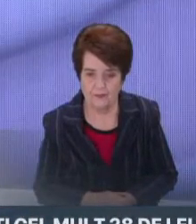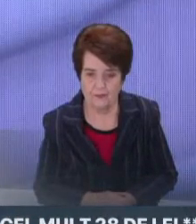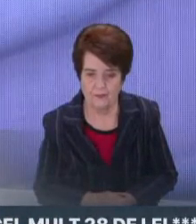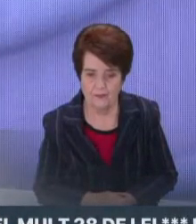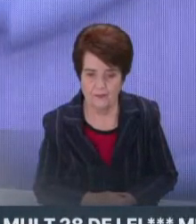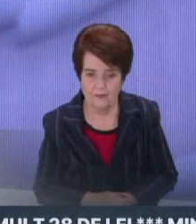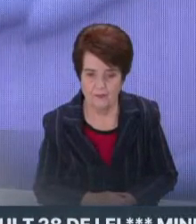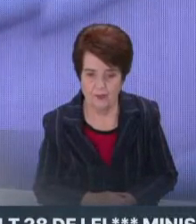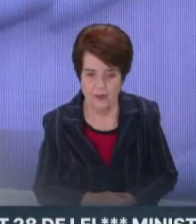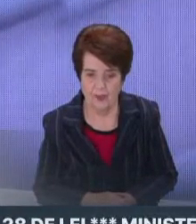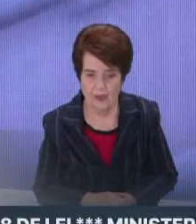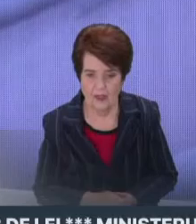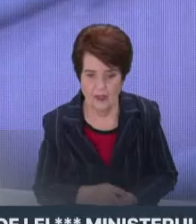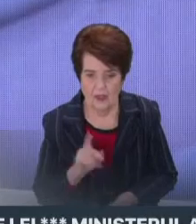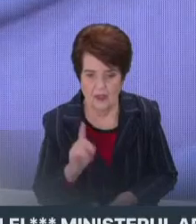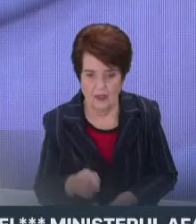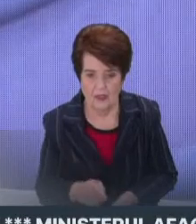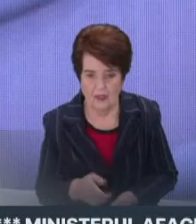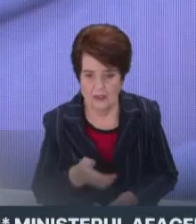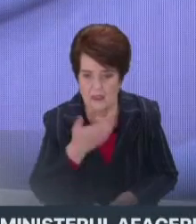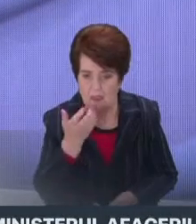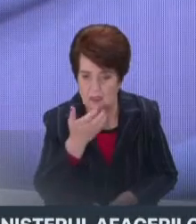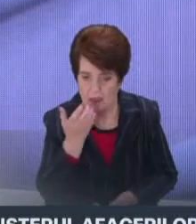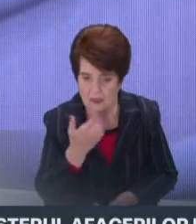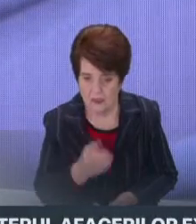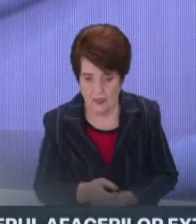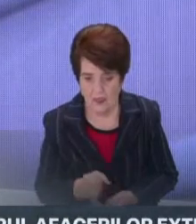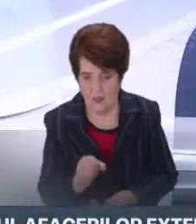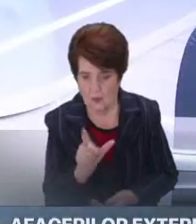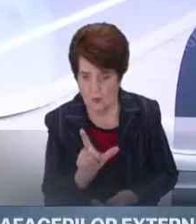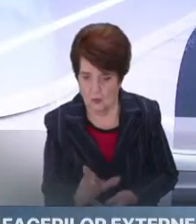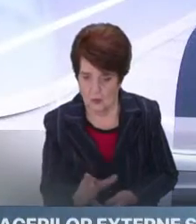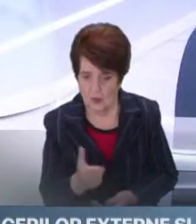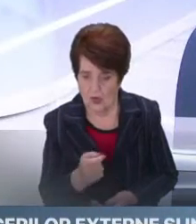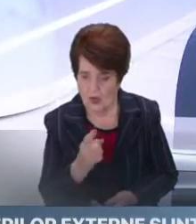anterior. Este strict interzis încălzirea cilindrului de propan.